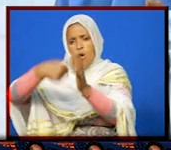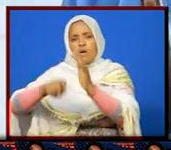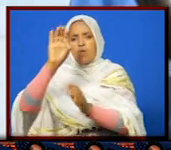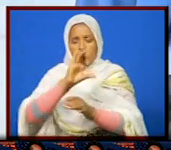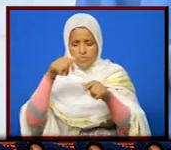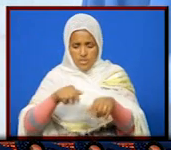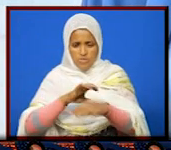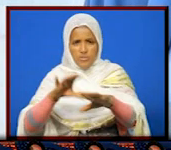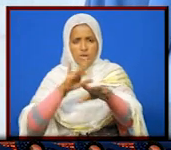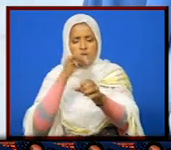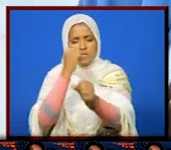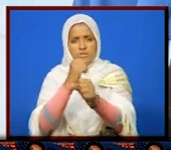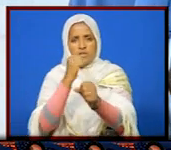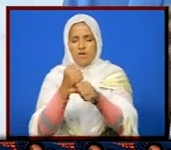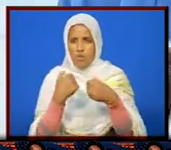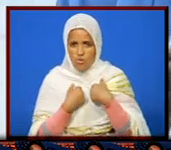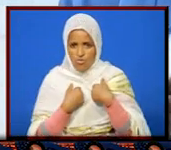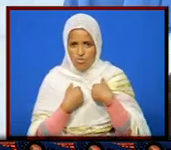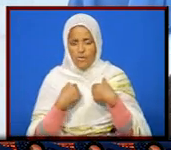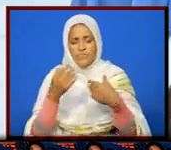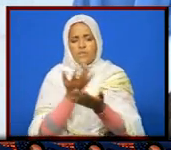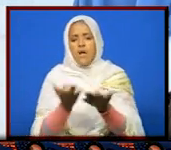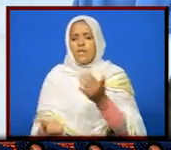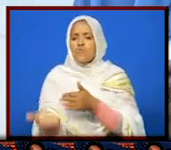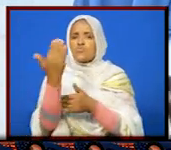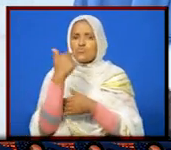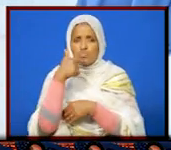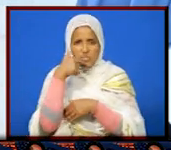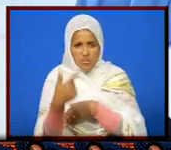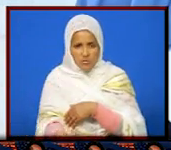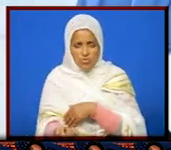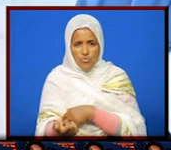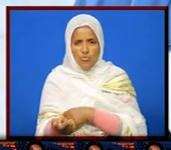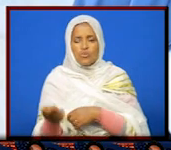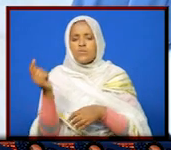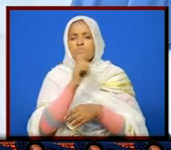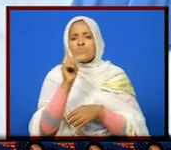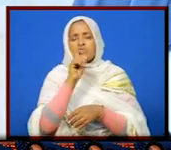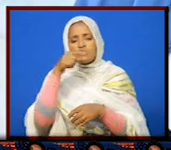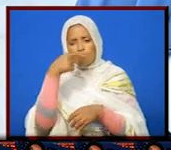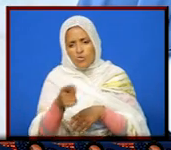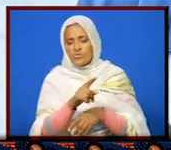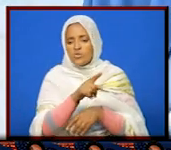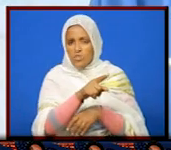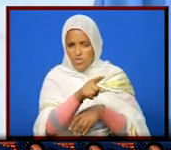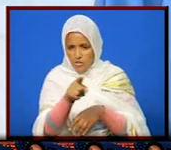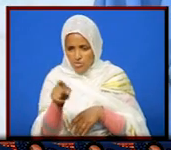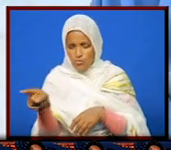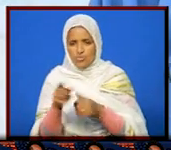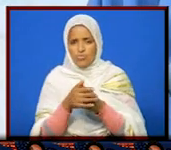ነው። አሁን እኛ በዚህ ምድር እየሰራ ነው ያለው፣ እየወጣን እየወረድ ነው ያለ ነው። ታዲያ ኑ ሲላቸው ምንድን ነው